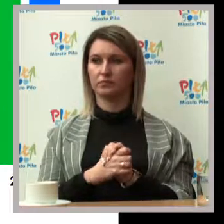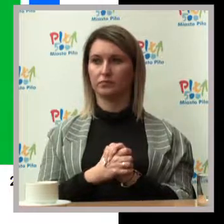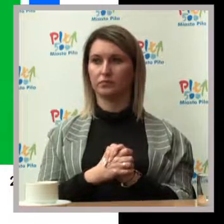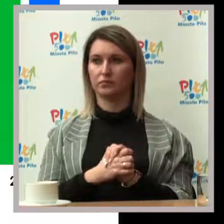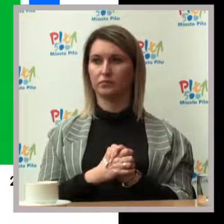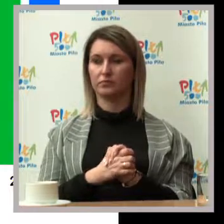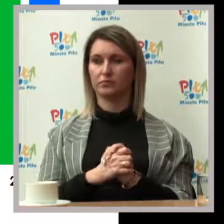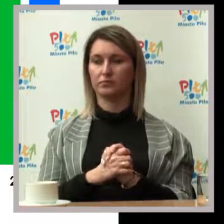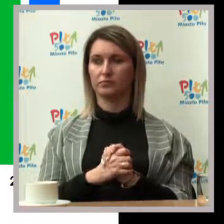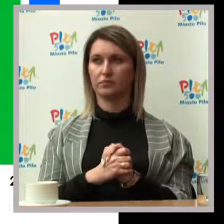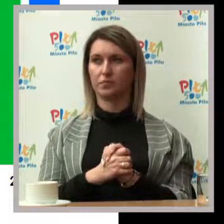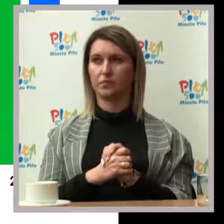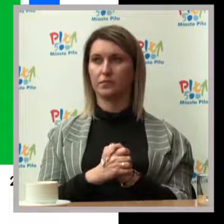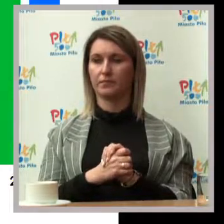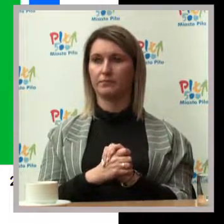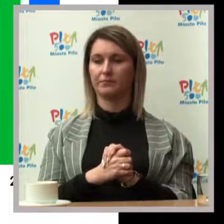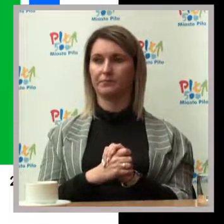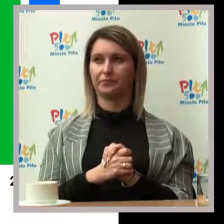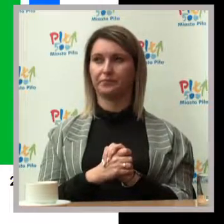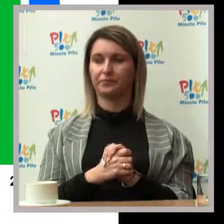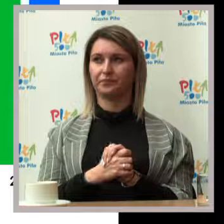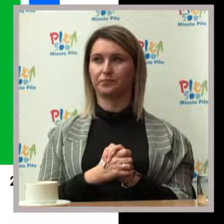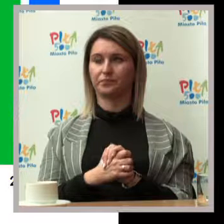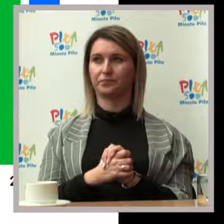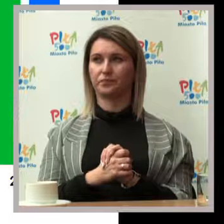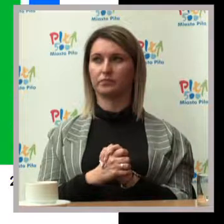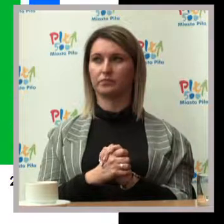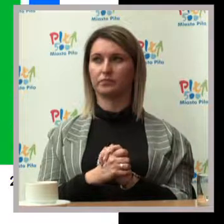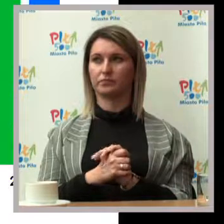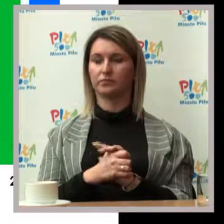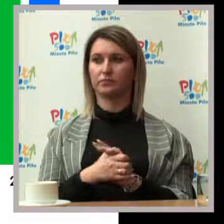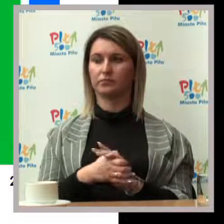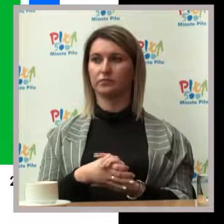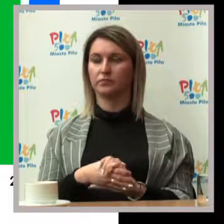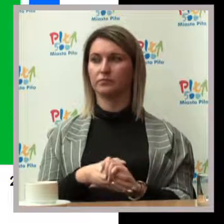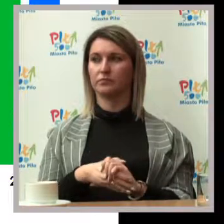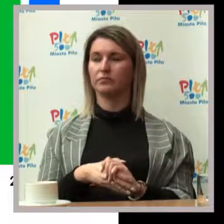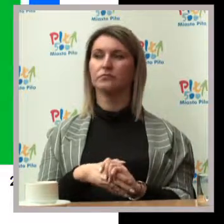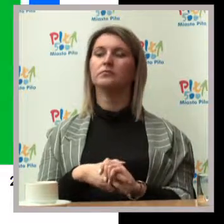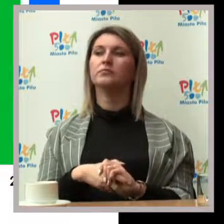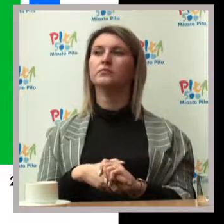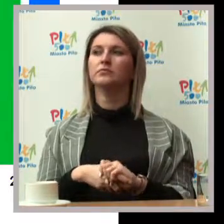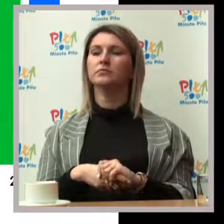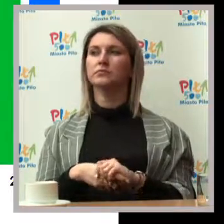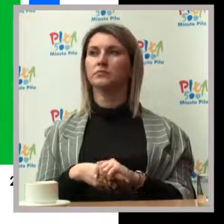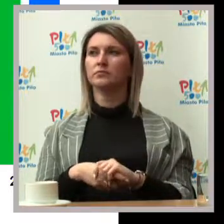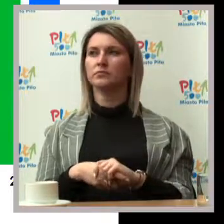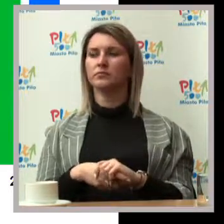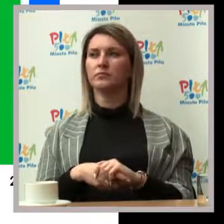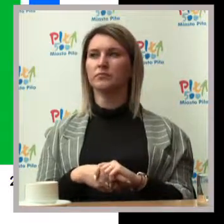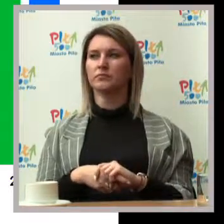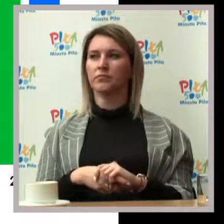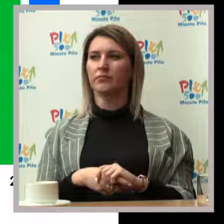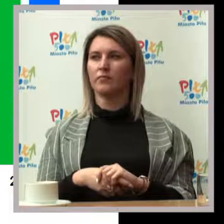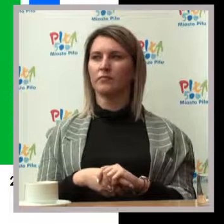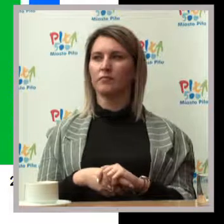uwagę, że nie ma właściwie takiego slajdu czy takiego wykresu, który pokazywałby, że dochody